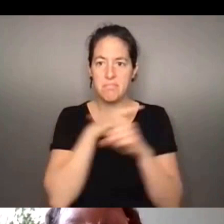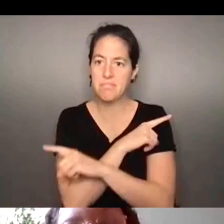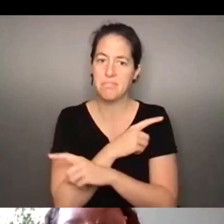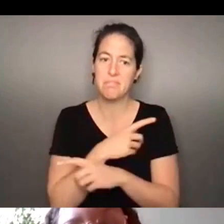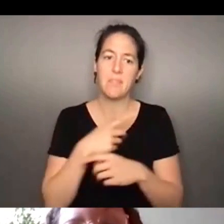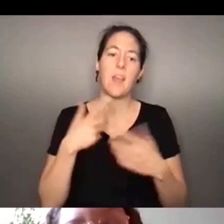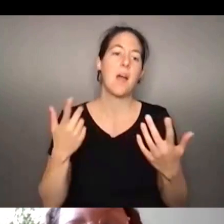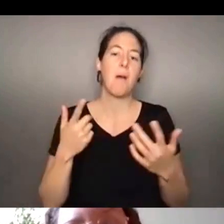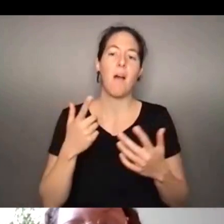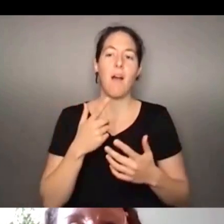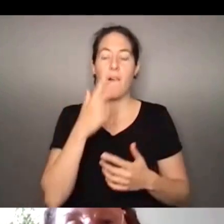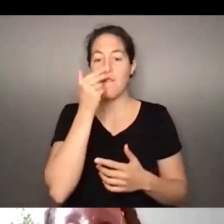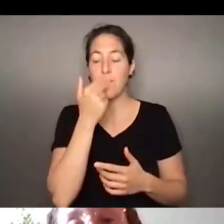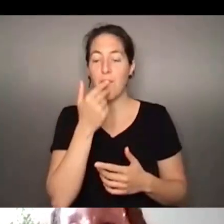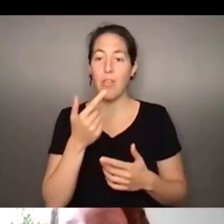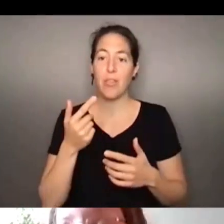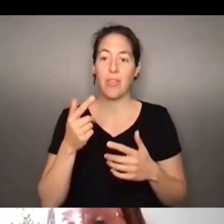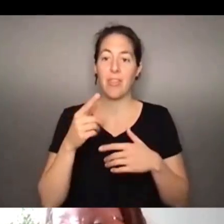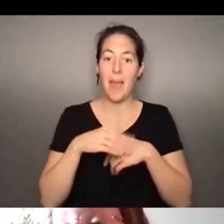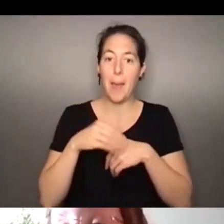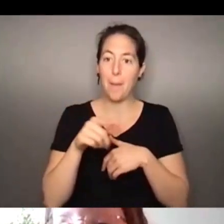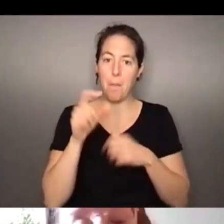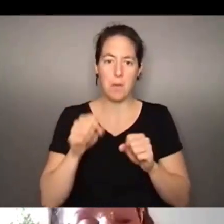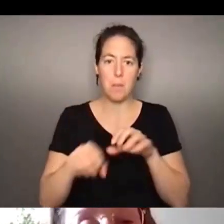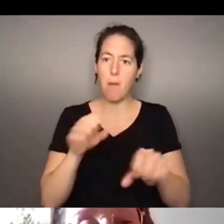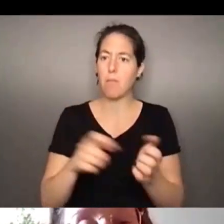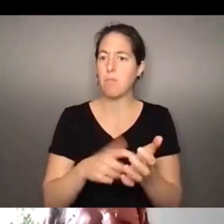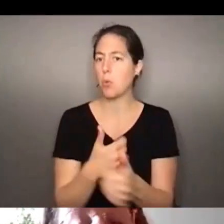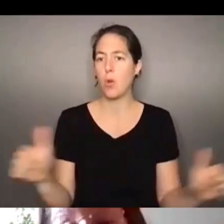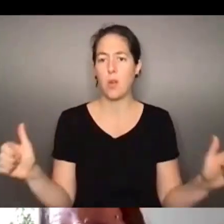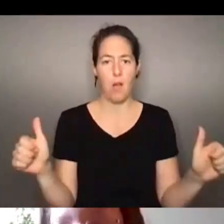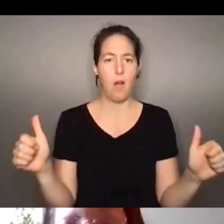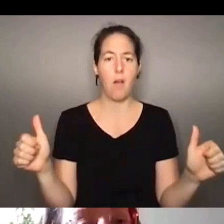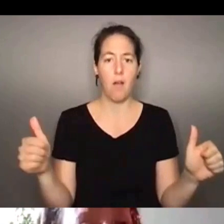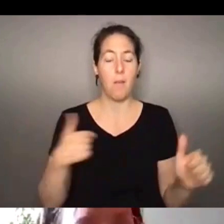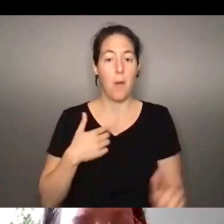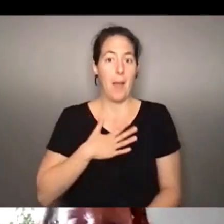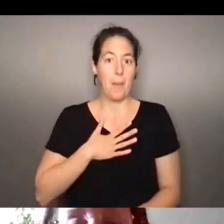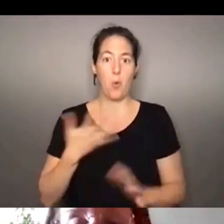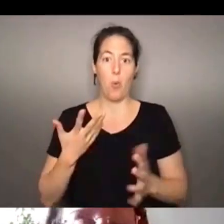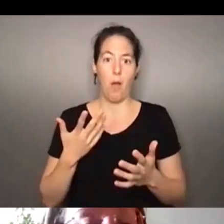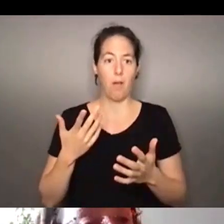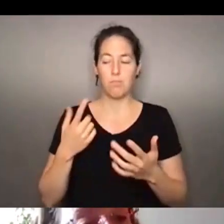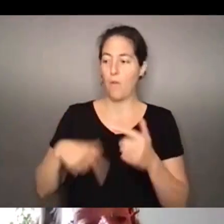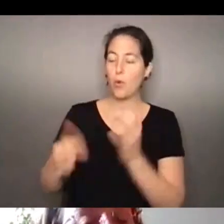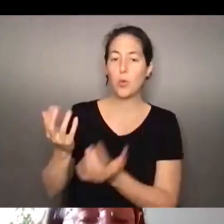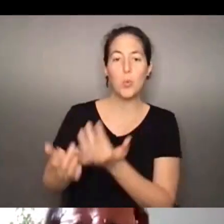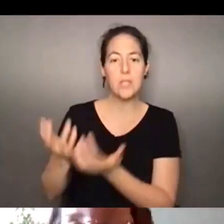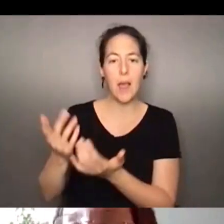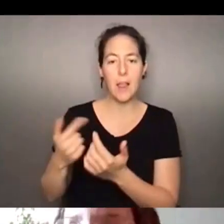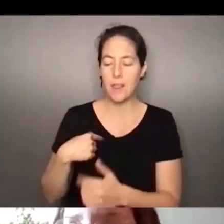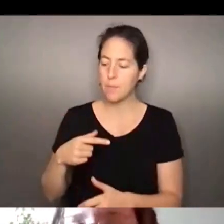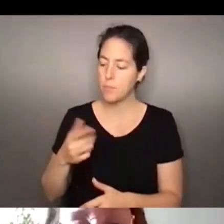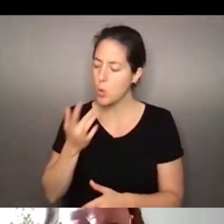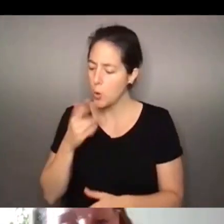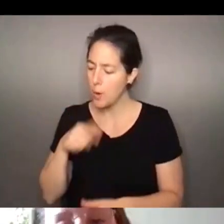est plaisant d'avoir des fines herbes chez soi, c'est qu'on peut vraiment récolter n'importe quel moment. Puis on peut. Moi, ce que j'aime beaucoup, c'est juste aller cuisiner. Puis là, je me dis, bon, qu'est-ce que je